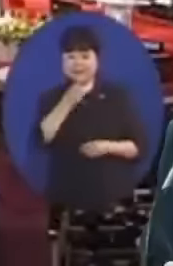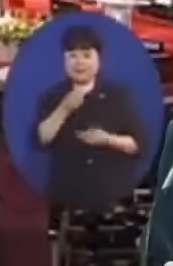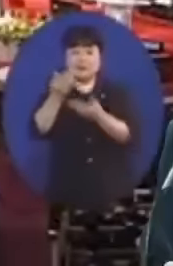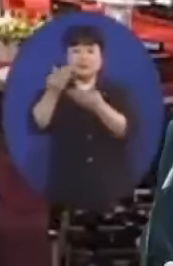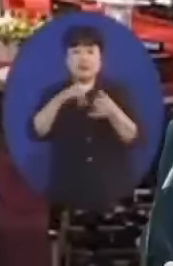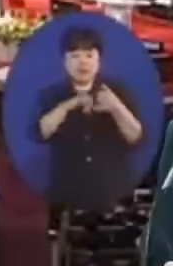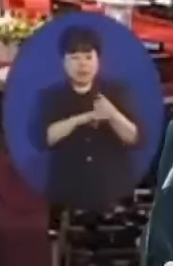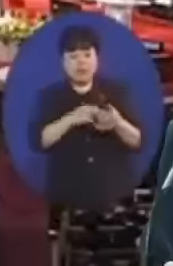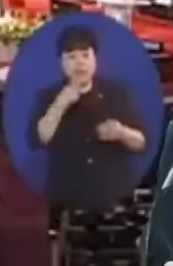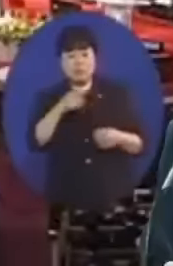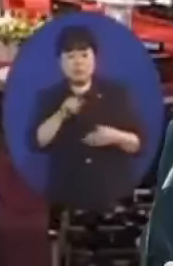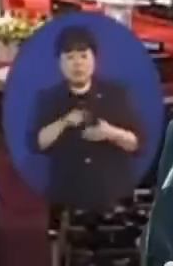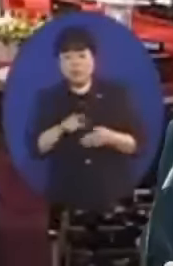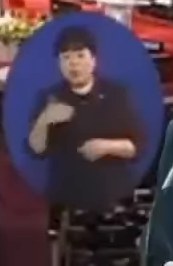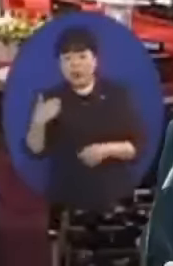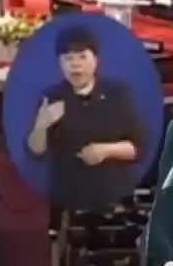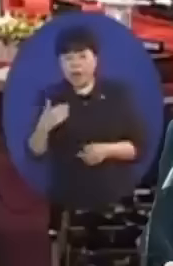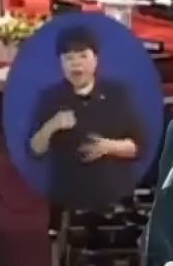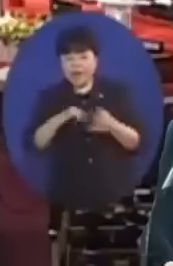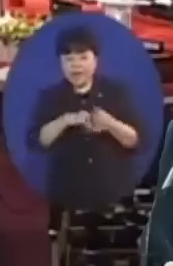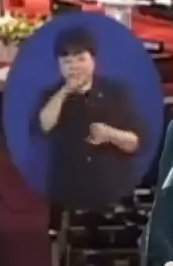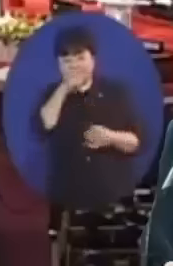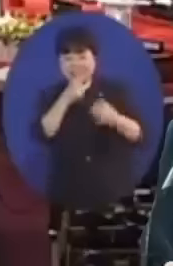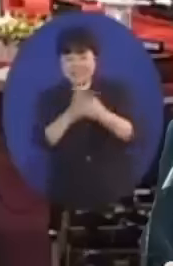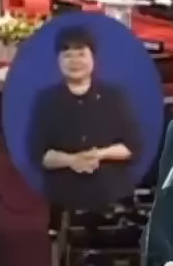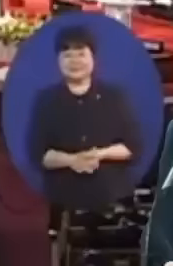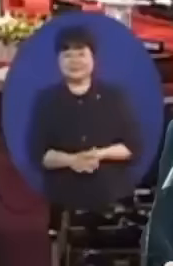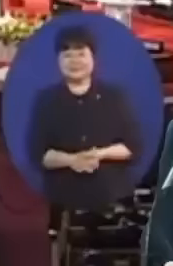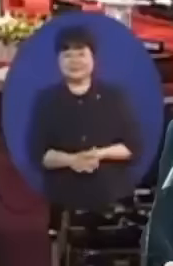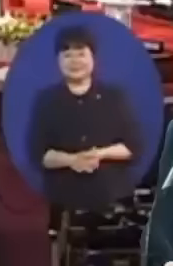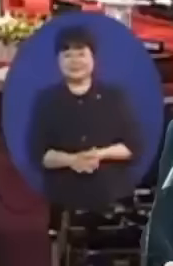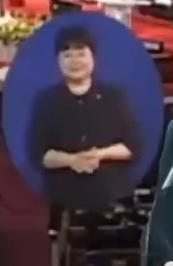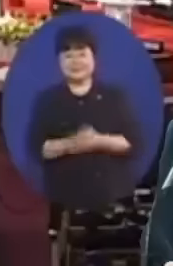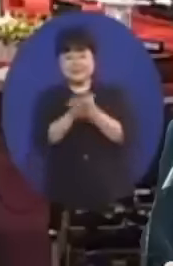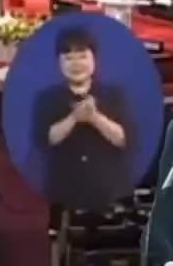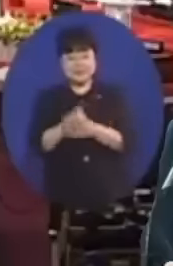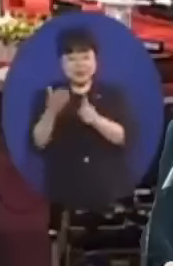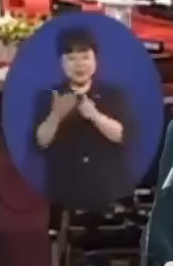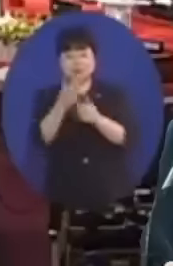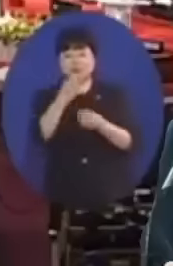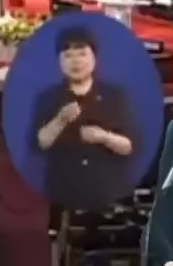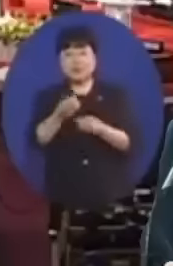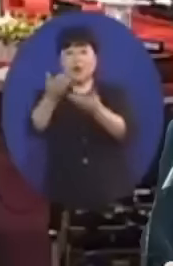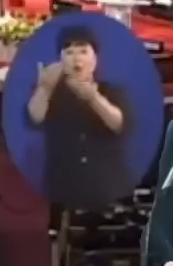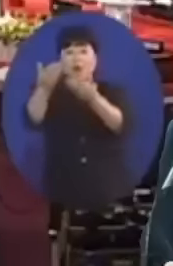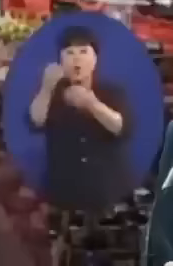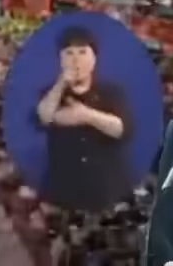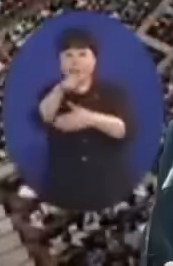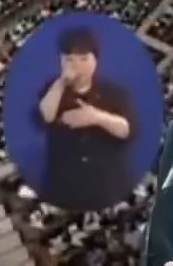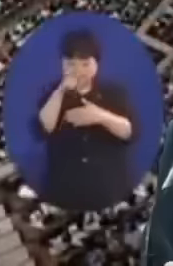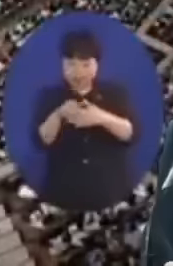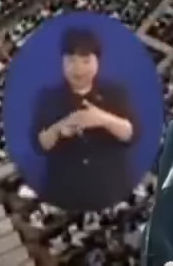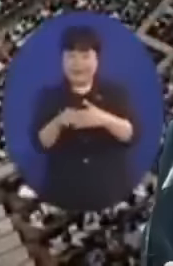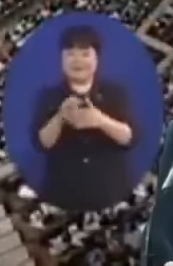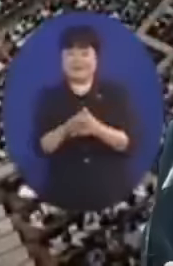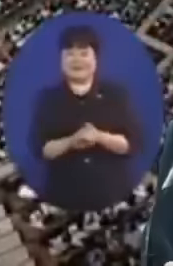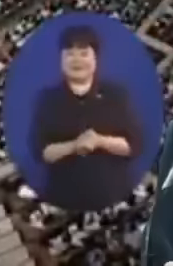축복이 약속되지 않으면 몰라도 약속되어 있습니다. 친구에게 주는 축복을 우리 마음속으로